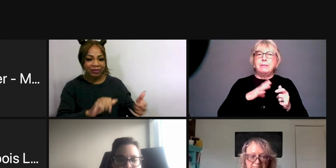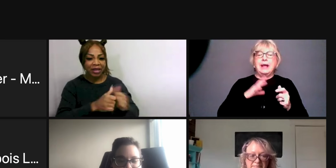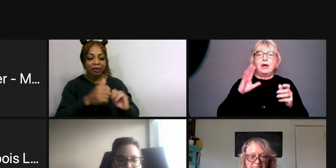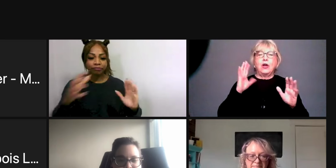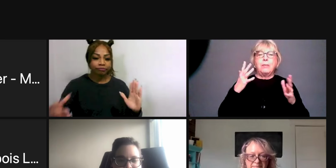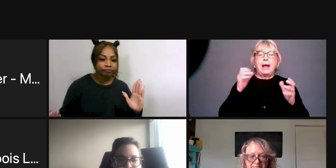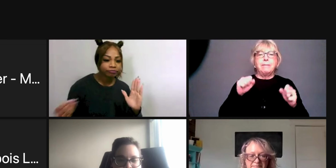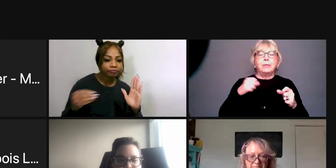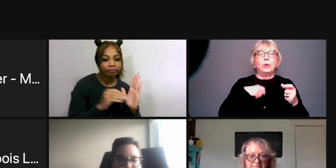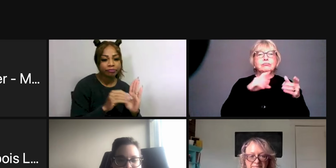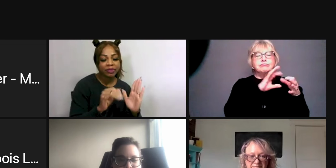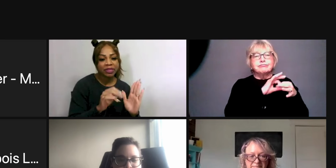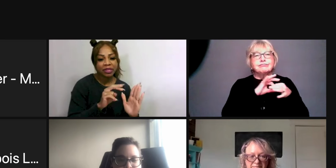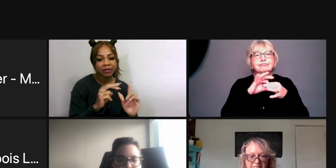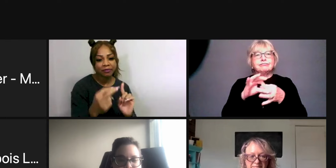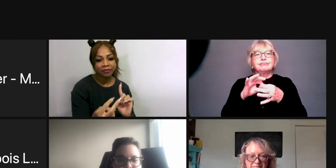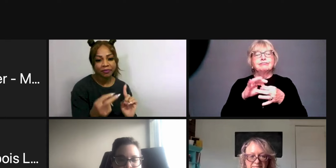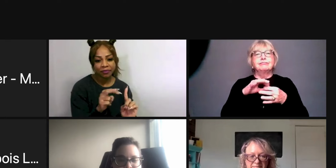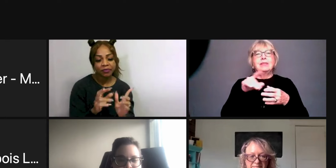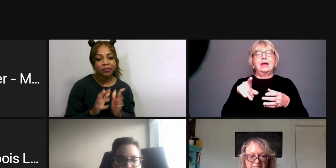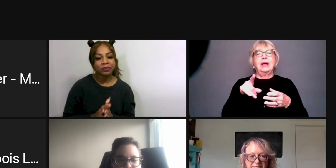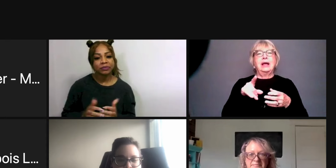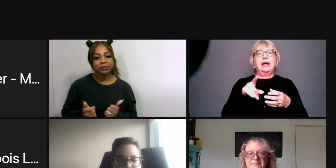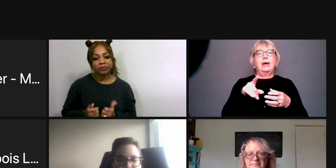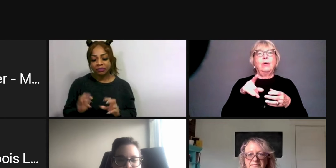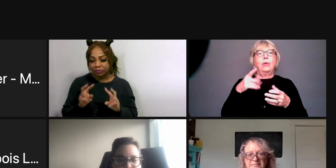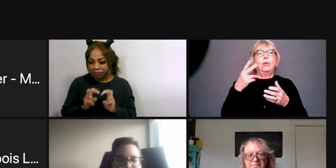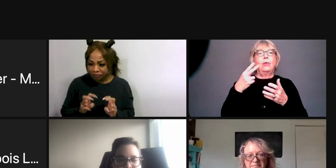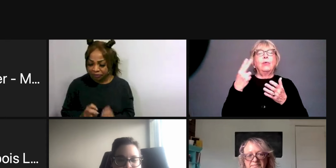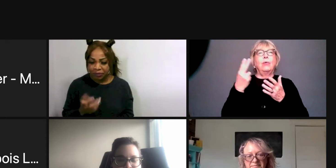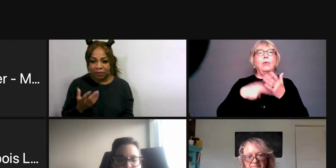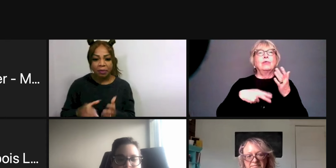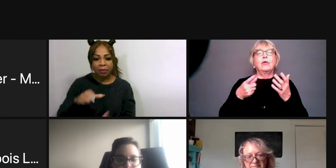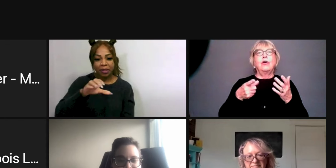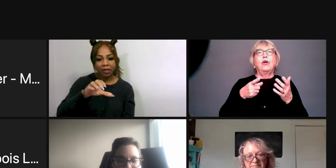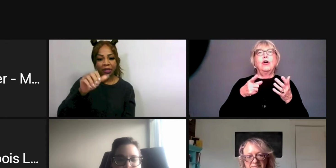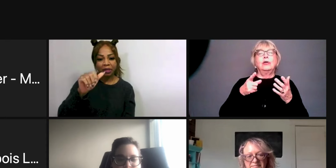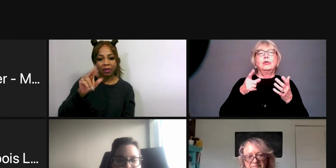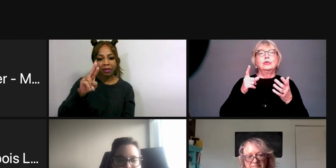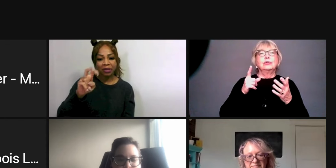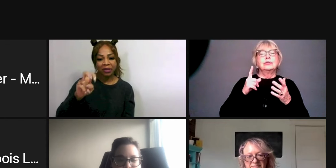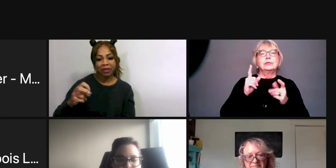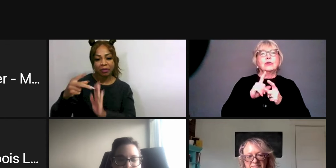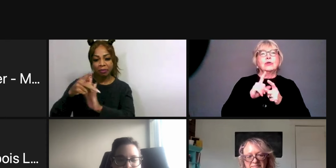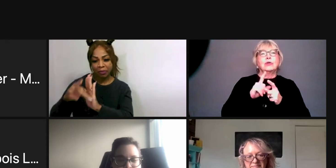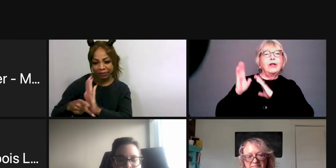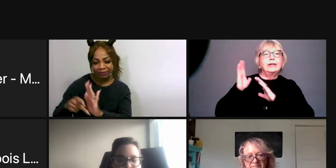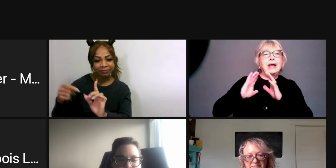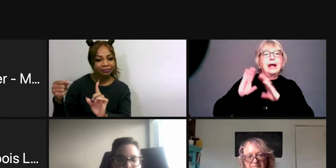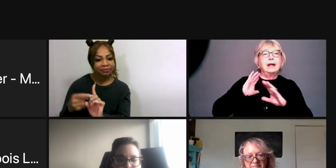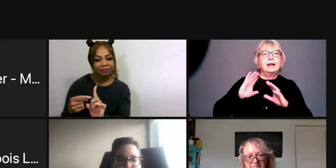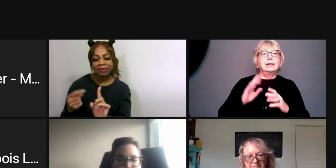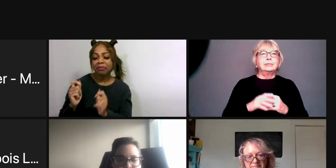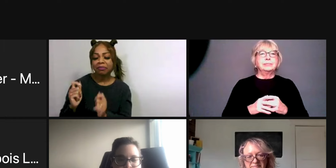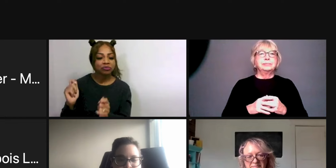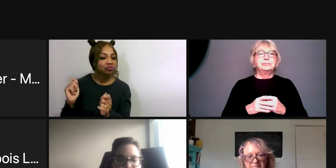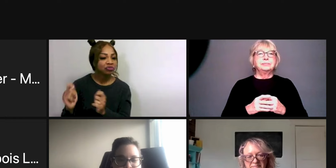à ces contrats disons de style traditionnel ou colonial disons alors